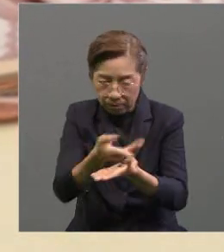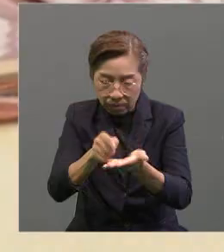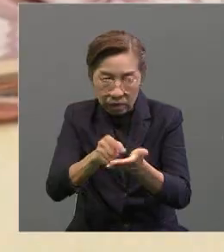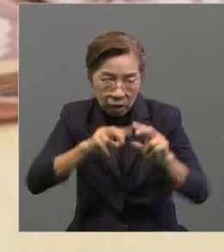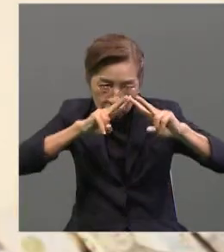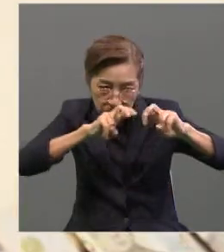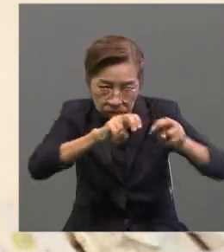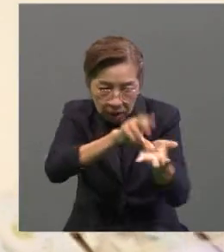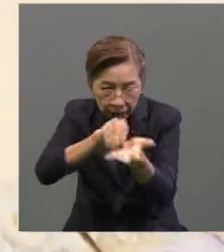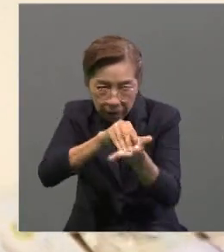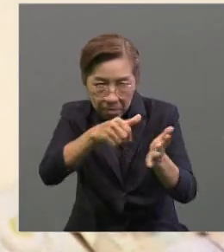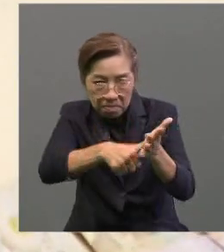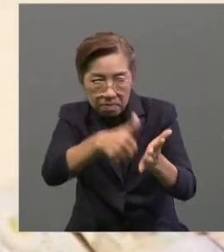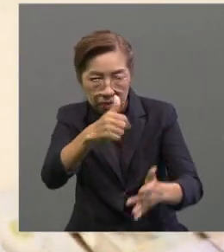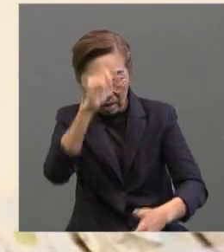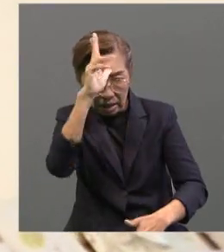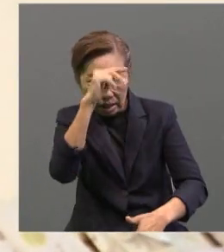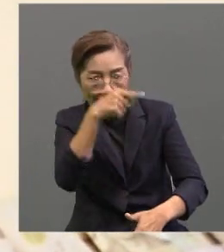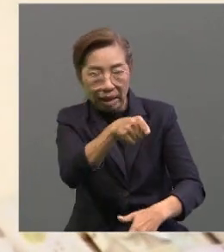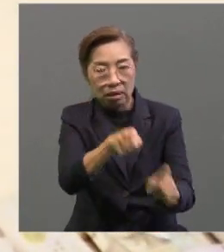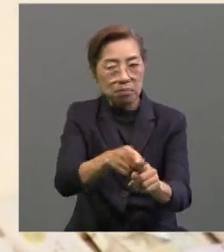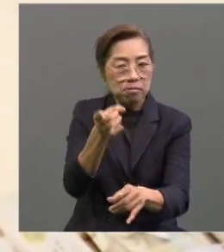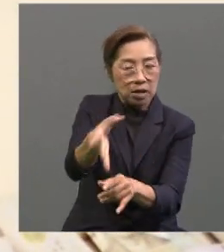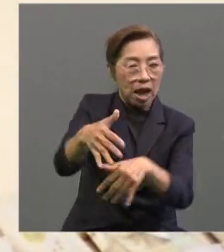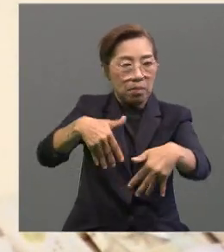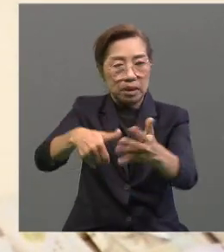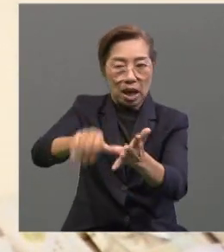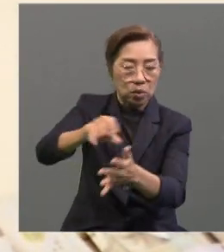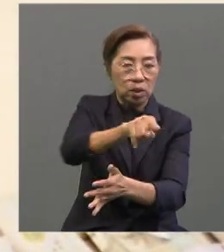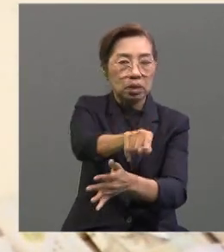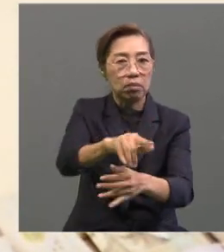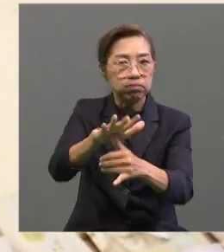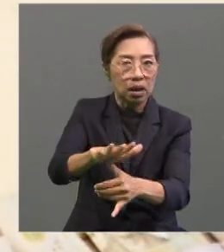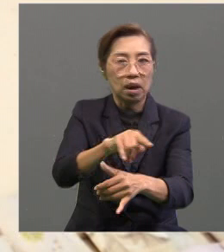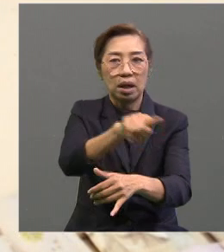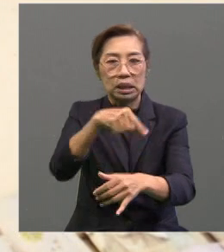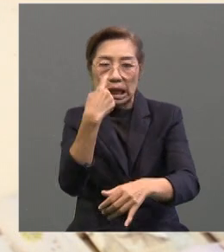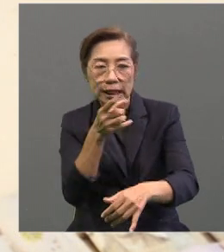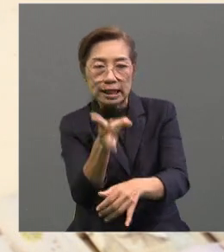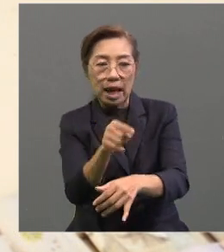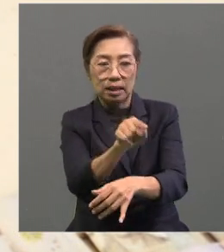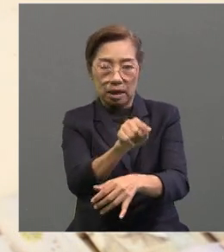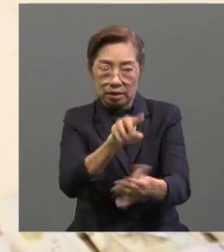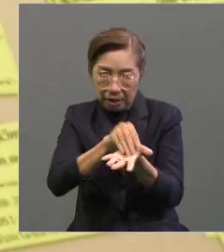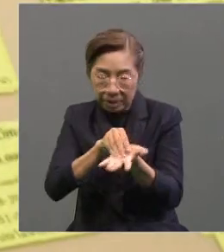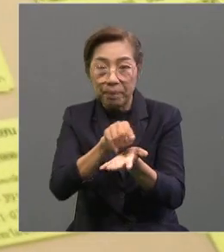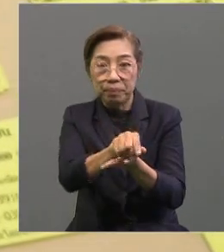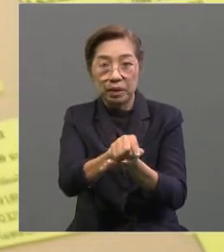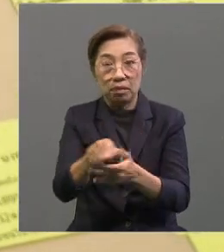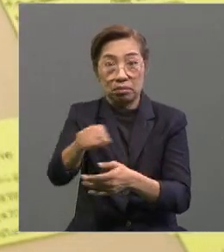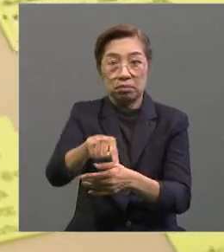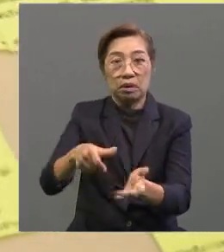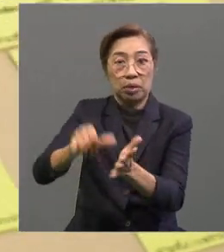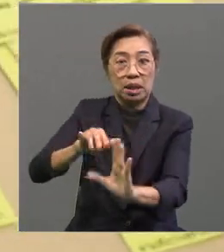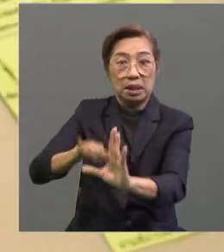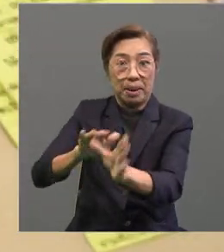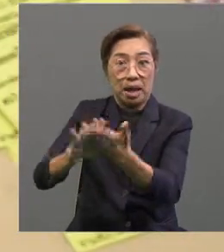เบาะแสค่ะกรณีที่ประชาชนถูกขมขู่จากเจ้าหนี้หรือบุคคลไม่หวังดีหลังจากการลงทะเบียนแก้ไขปัญหา